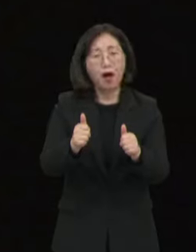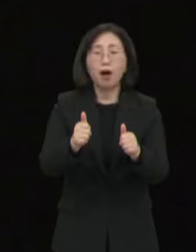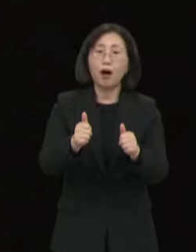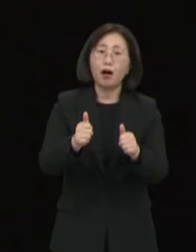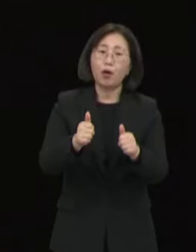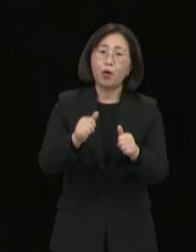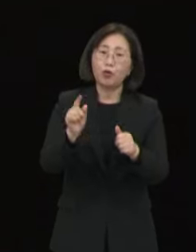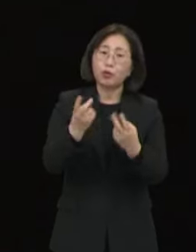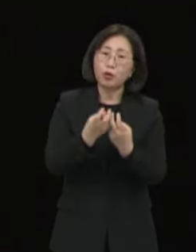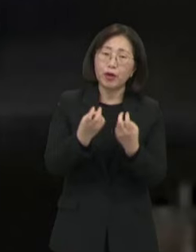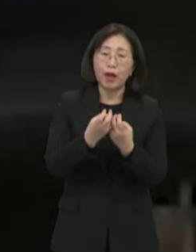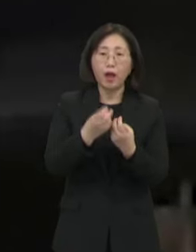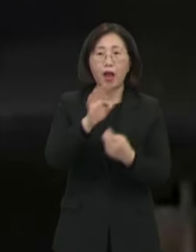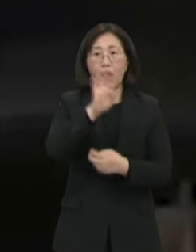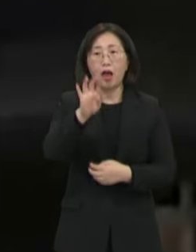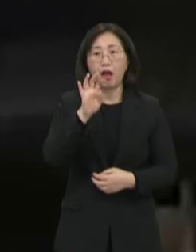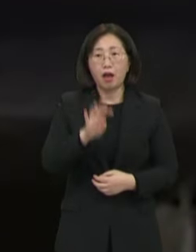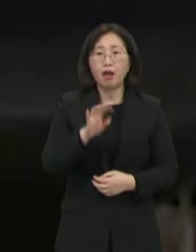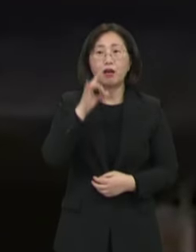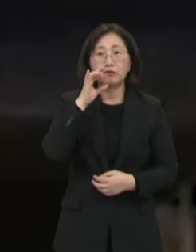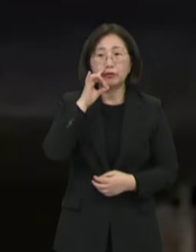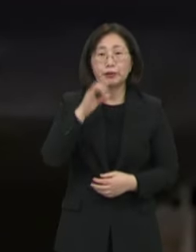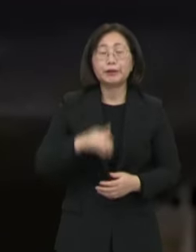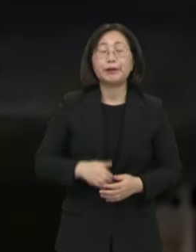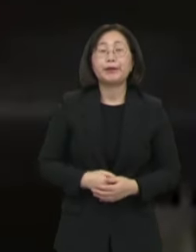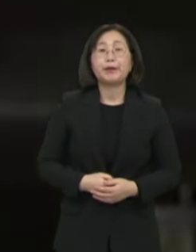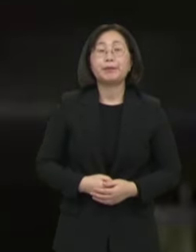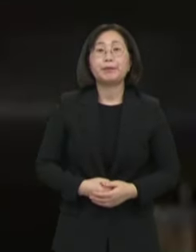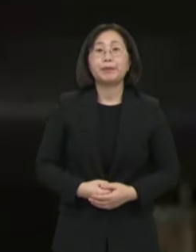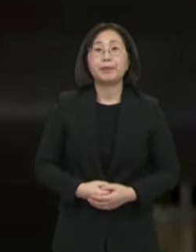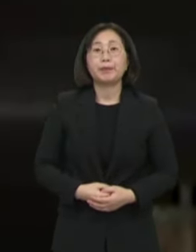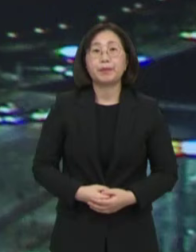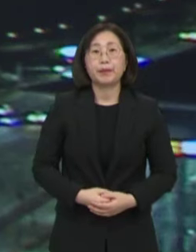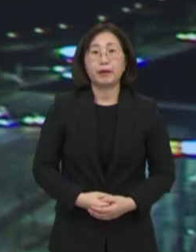수 있을지 주목됩니다. TJB 양정진입니다.